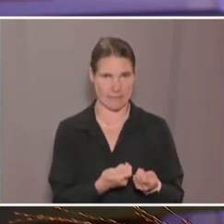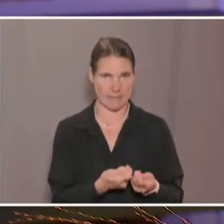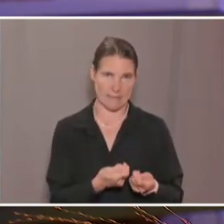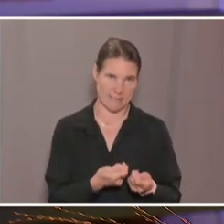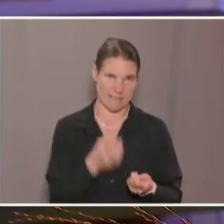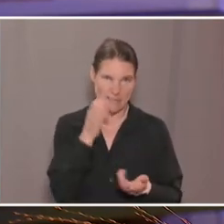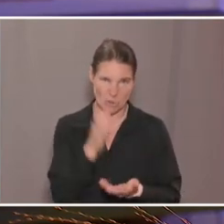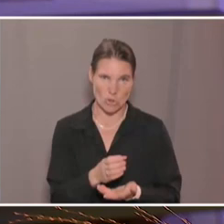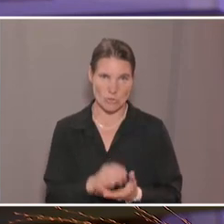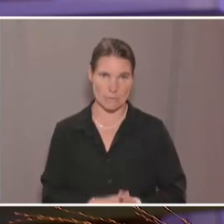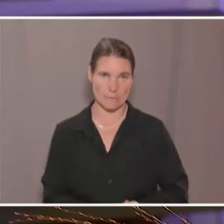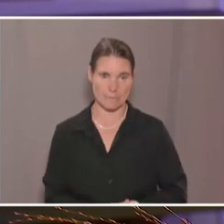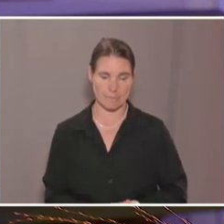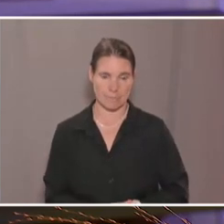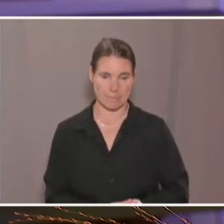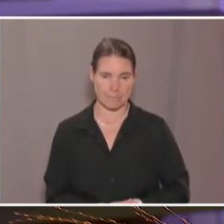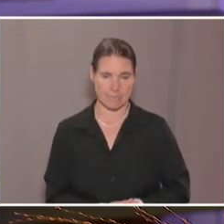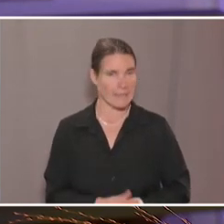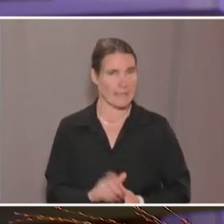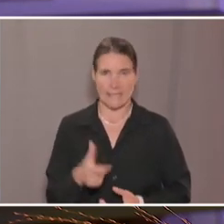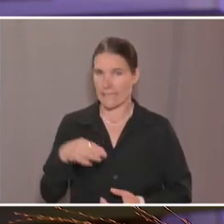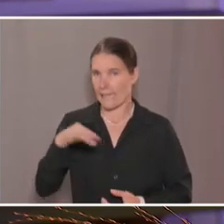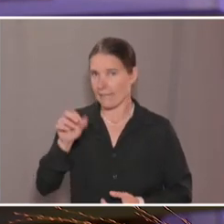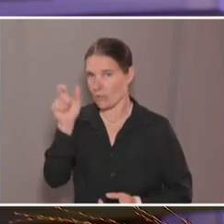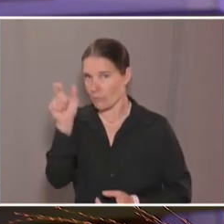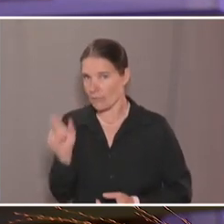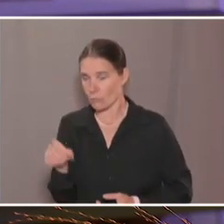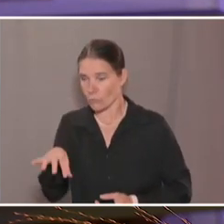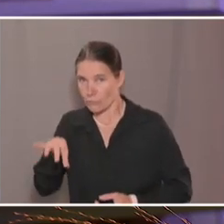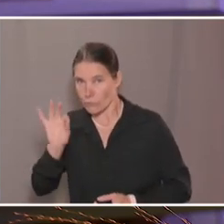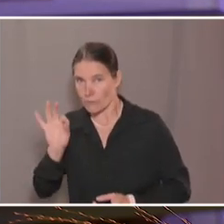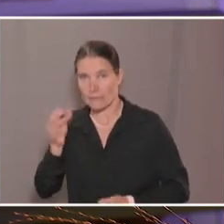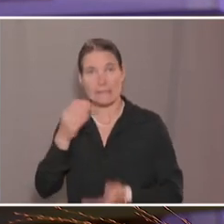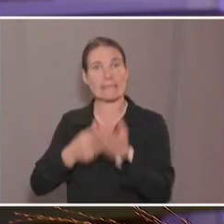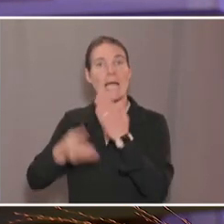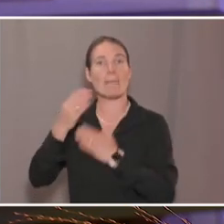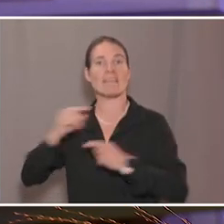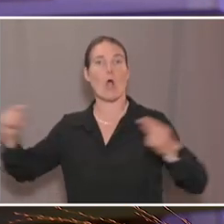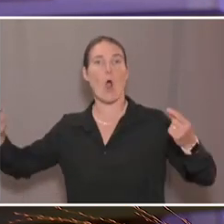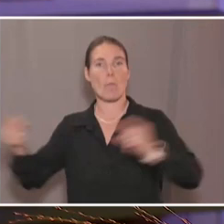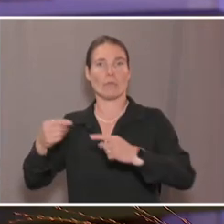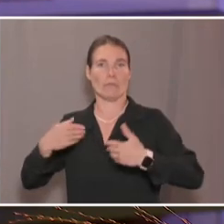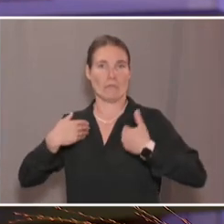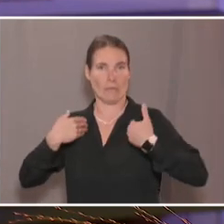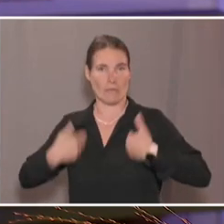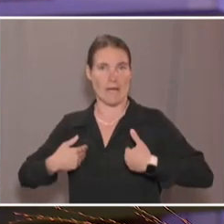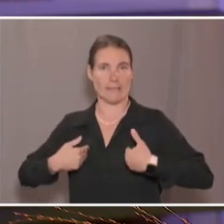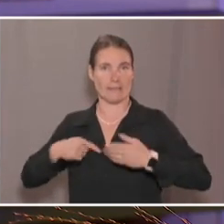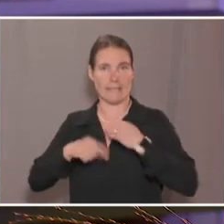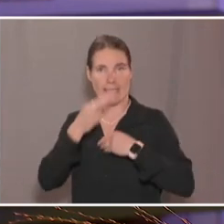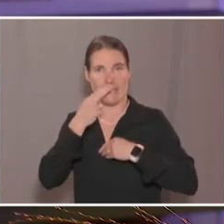enttäuschen. Wir haben keine einzige Person identifiziert, die ehemals oppositionell war oder zu